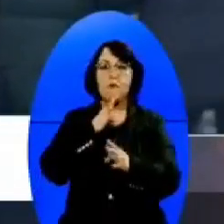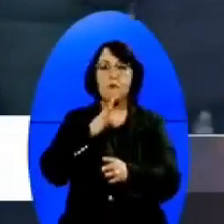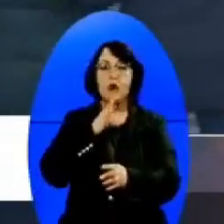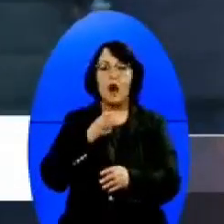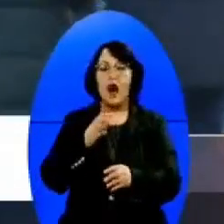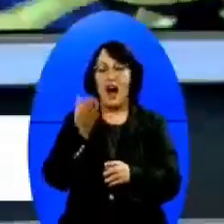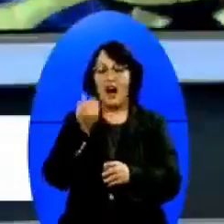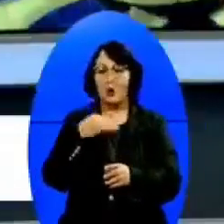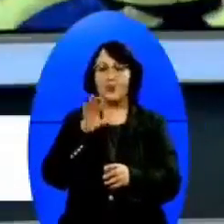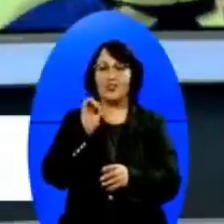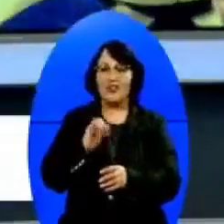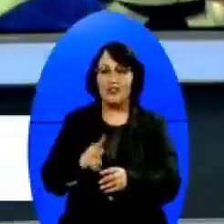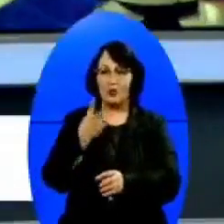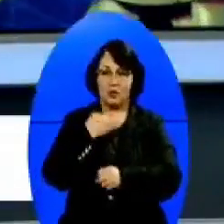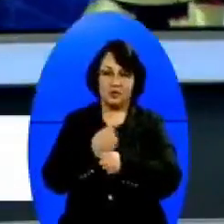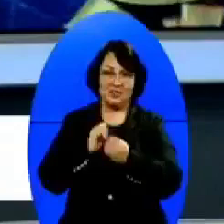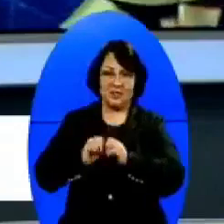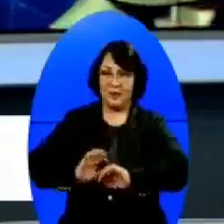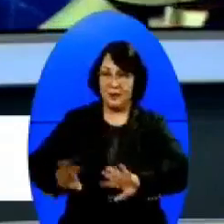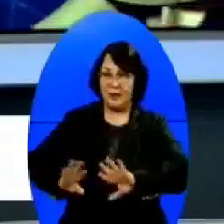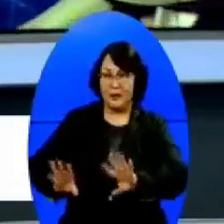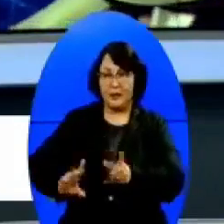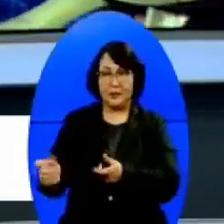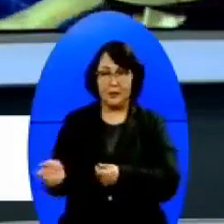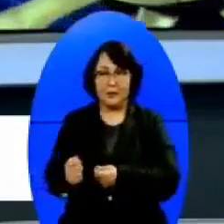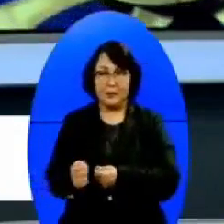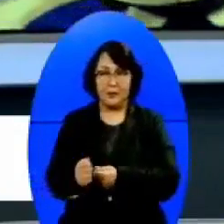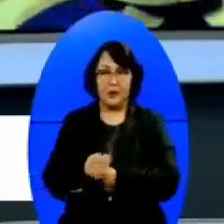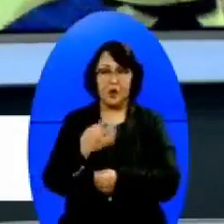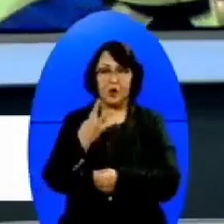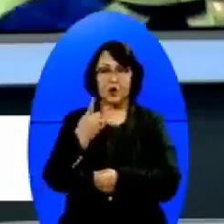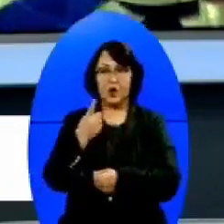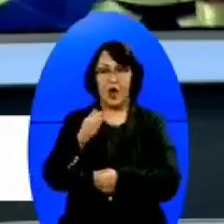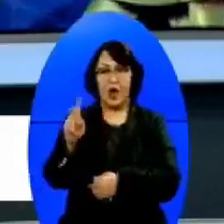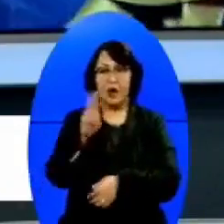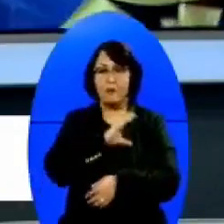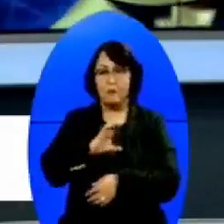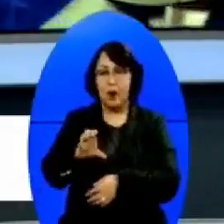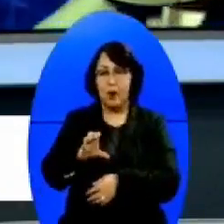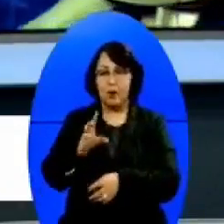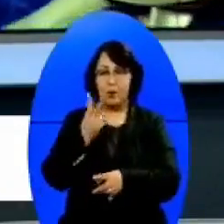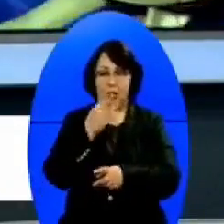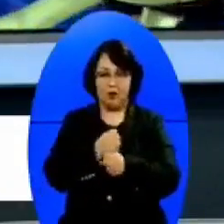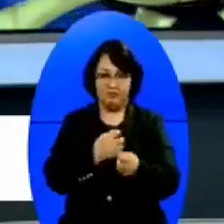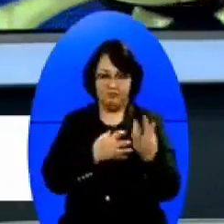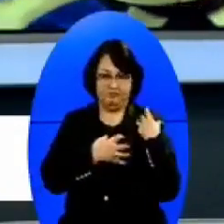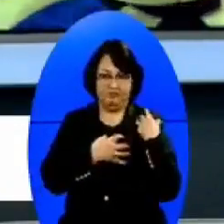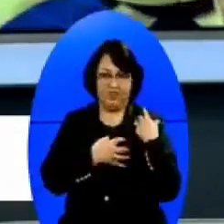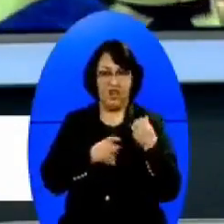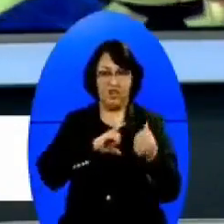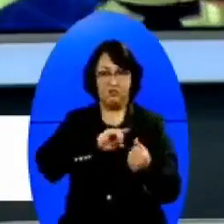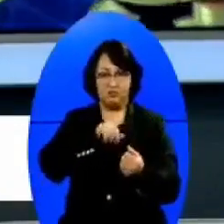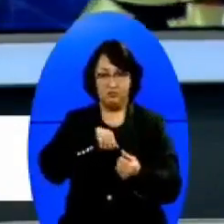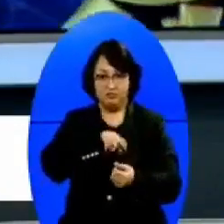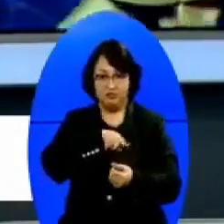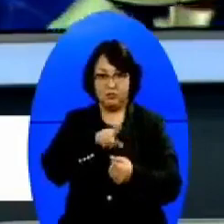хэмжээнд хийхээр болсон байна. Тусгай зөвшөөрөл бүхий 41 ажиллах хүн нэгж энэхүү ажлыг хийж гүйцэтгэх юм байна.